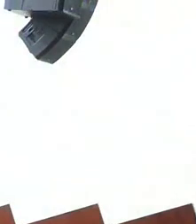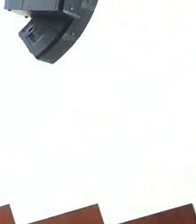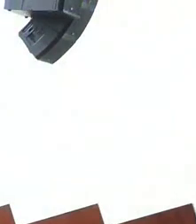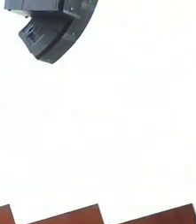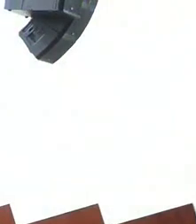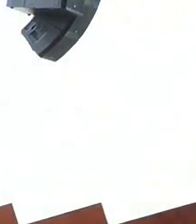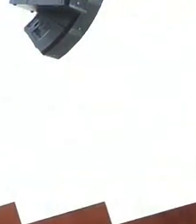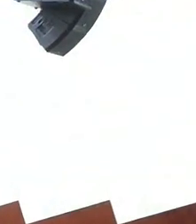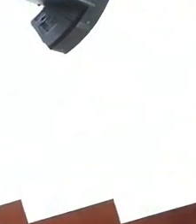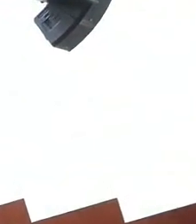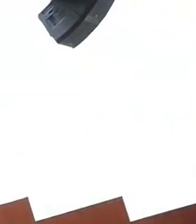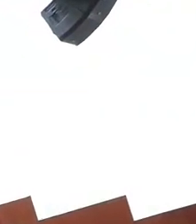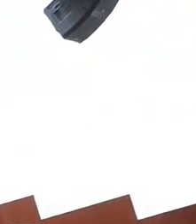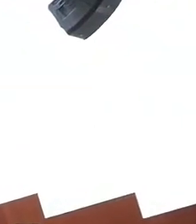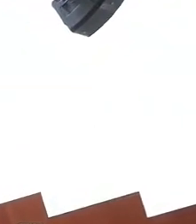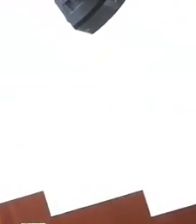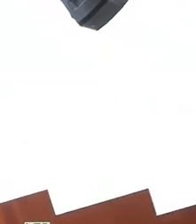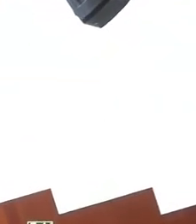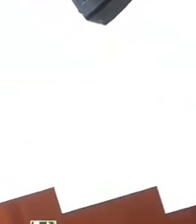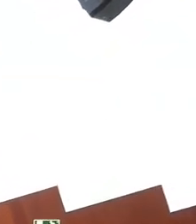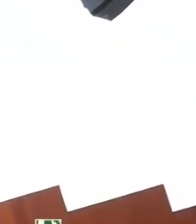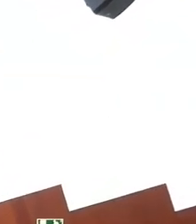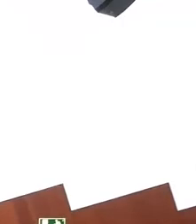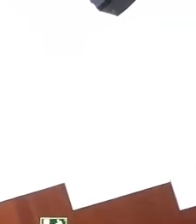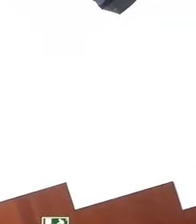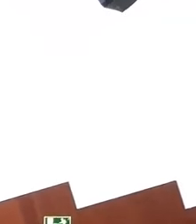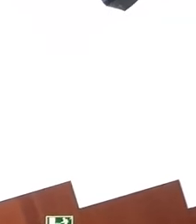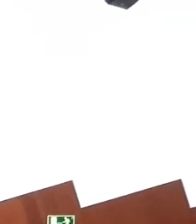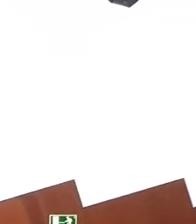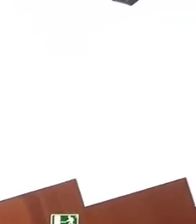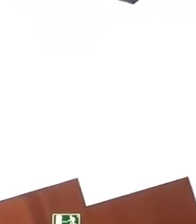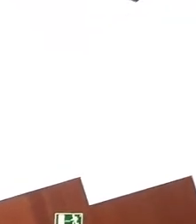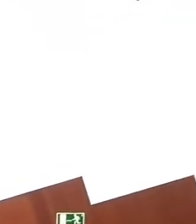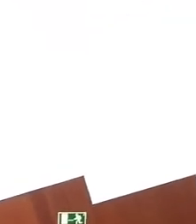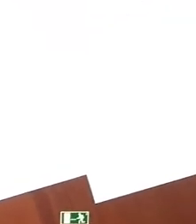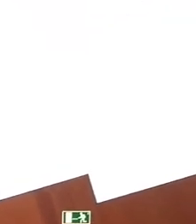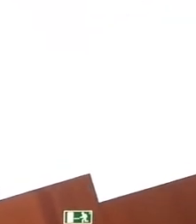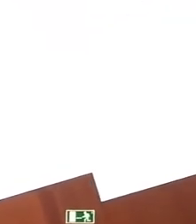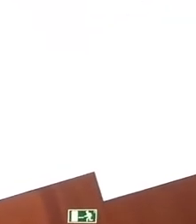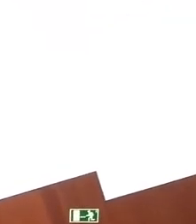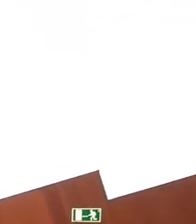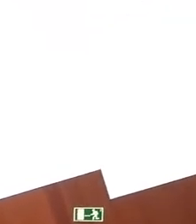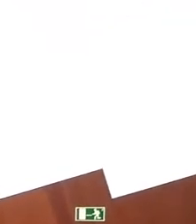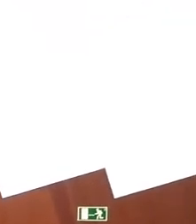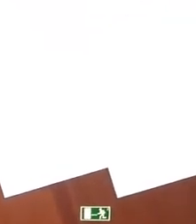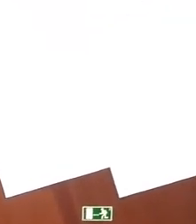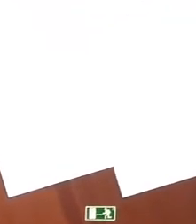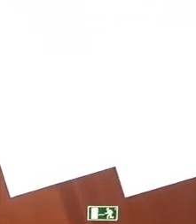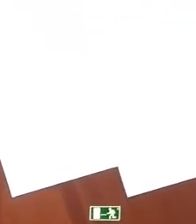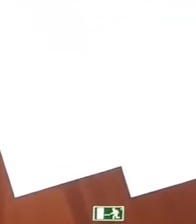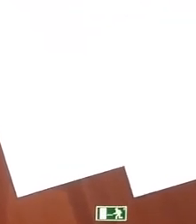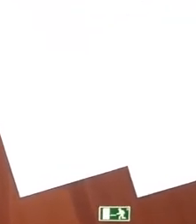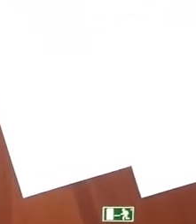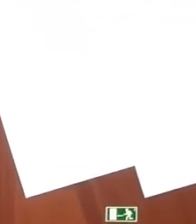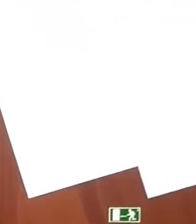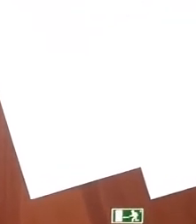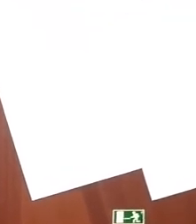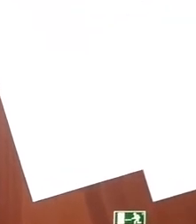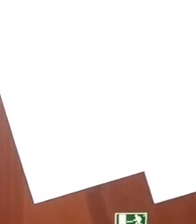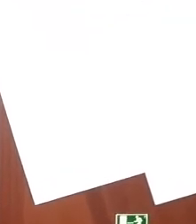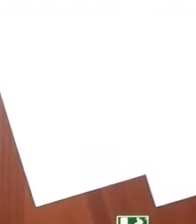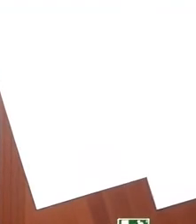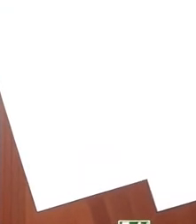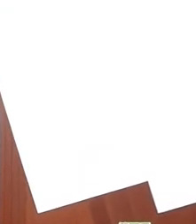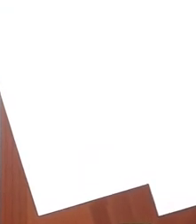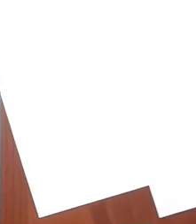tasca que fem i les accions que organitzem, com per exemple aquesta conferència nacional, no